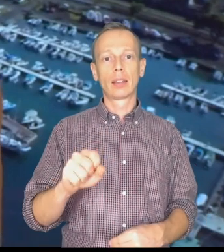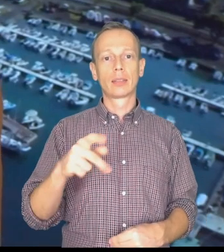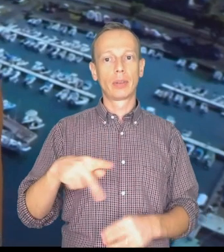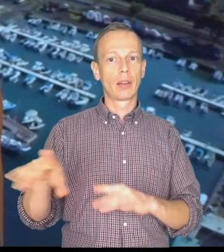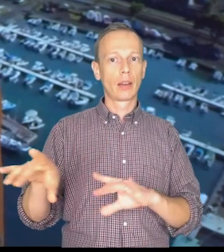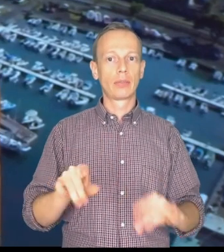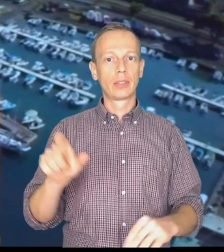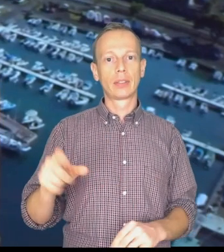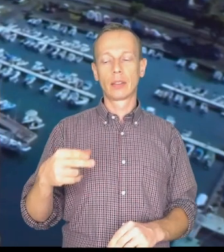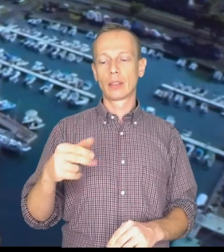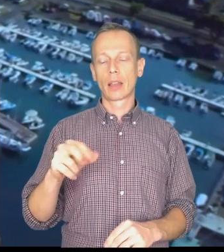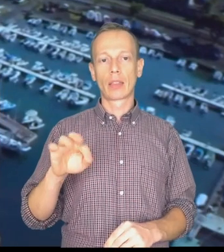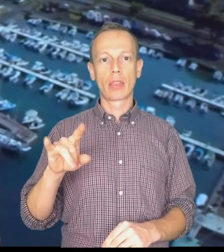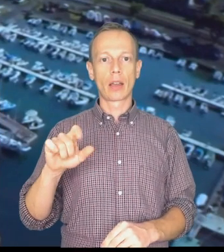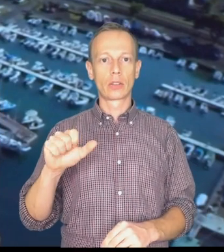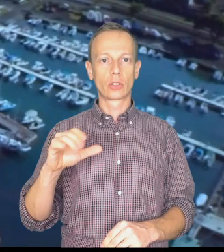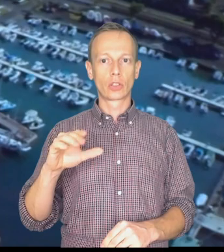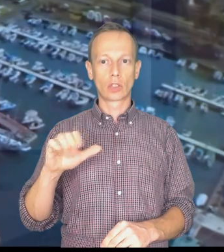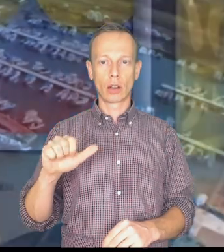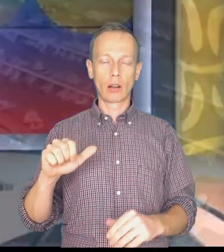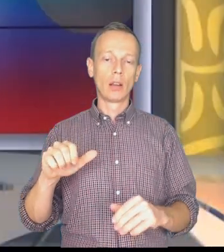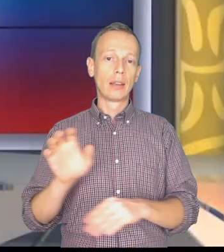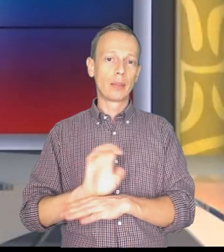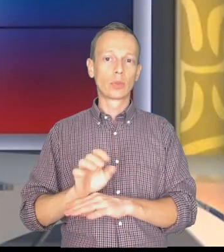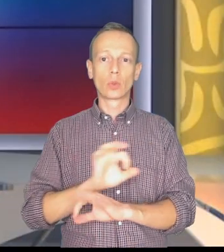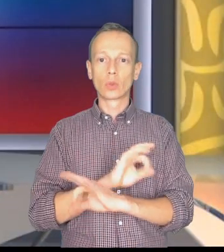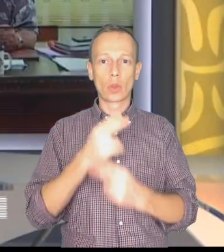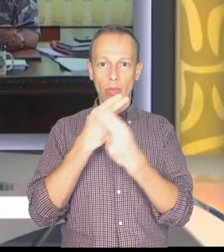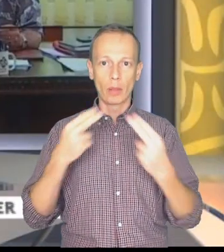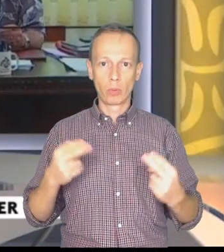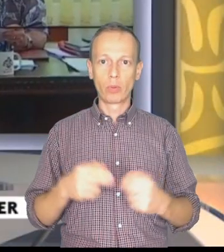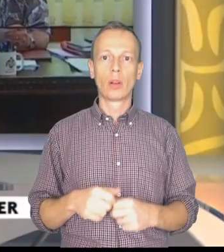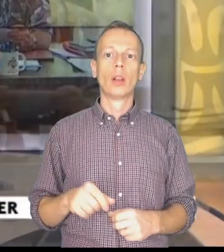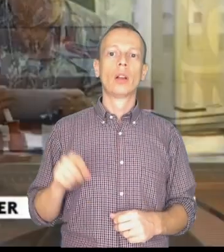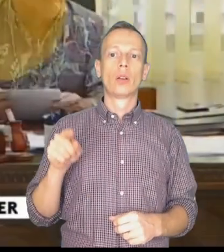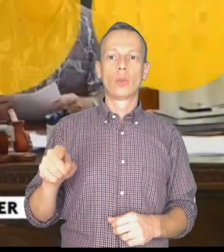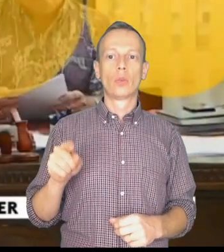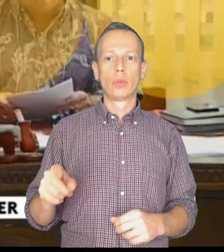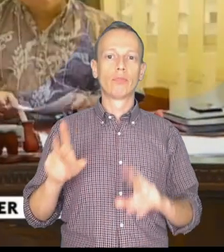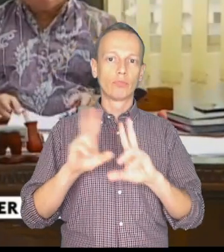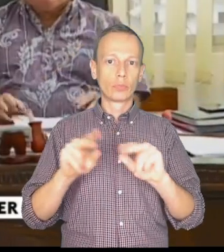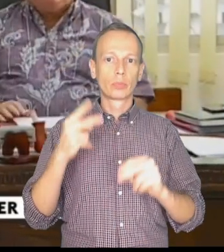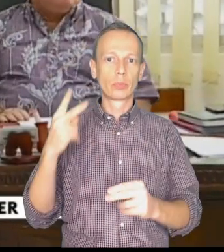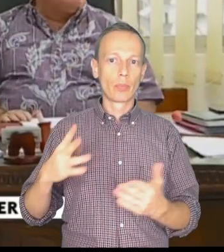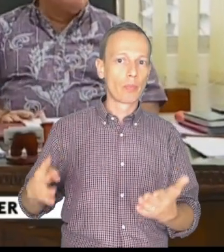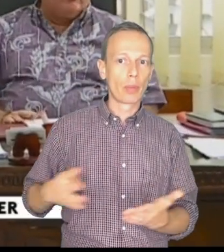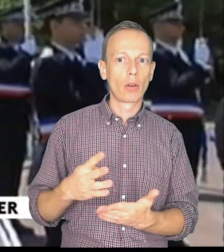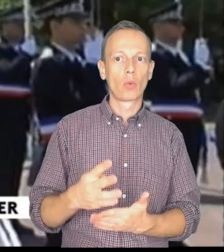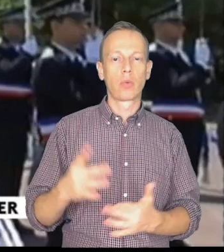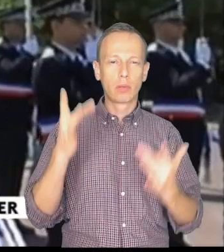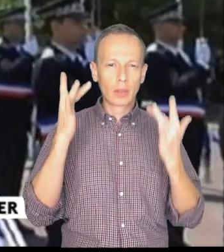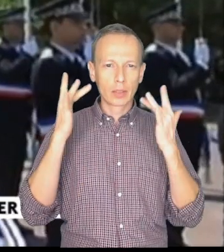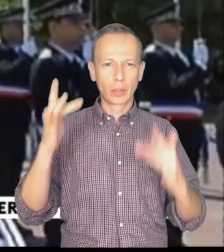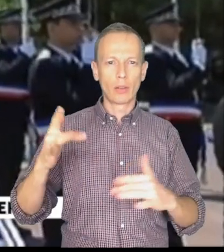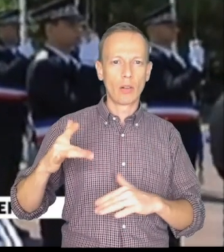DSP qui sera l'invité de Natacha Silagi dans Centabou. Nommé officiellement en 2017, Mario Banner reviendra sur son parcours, sur